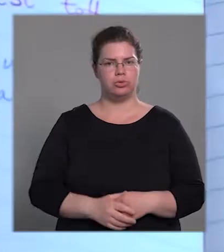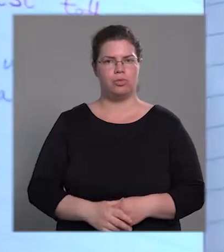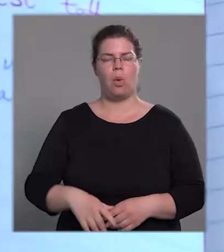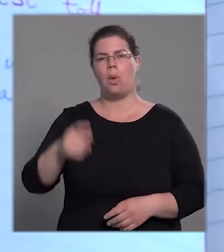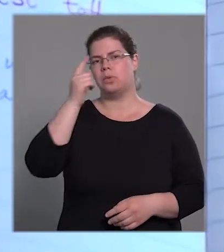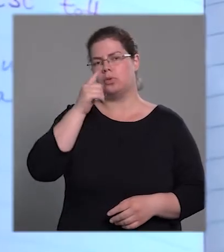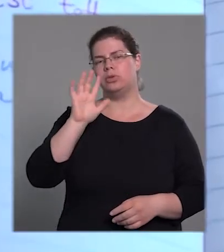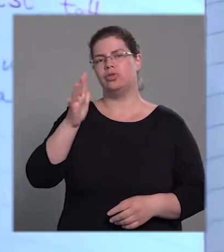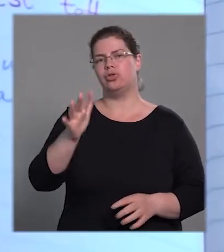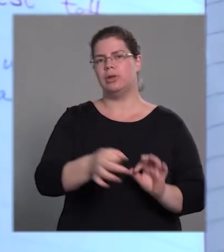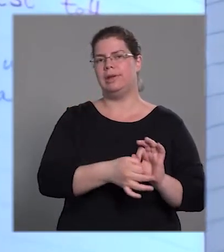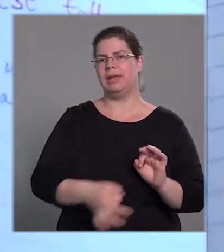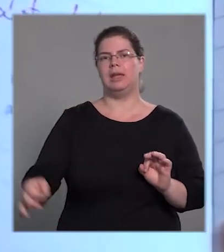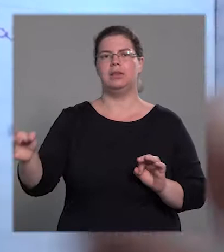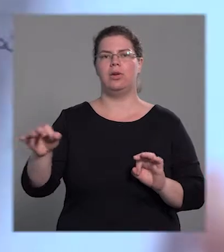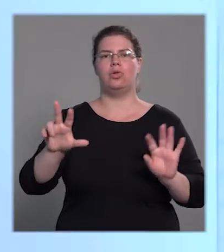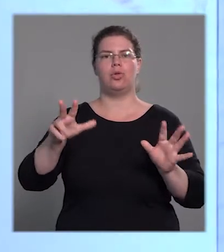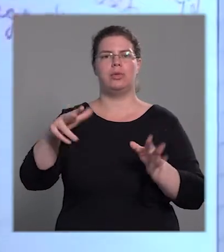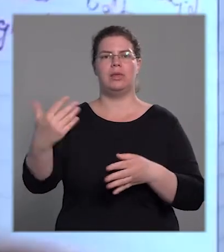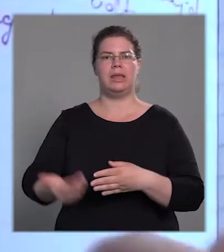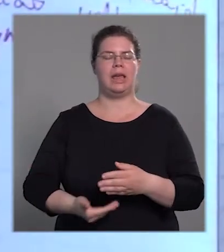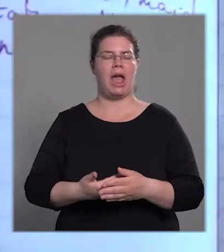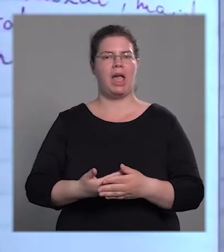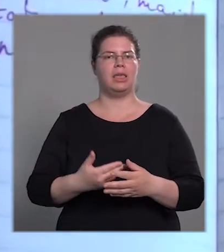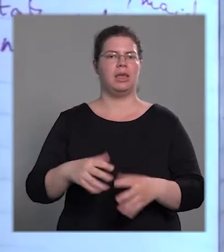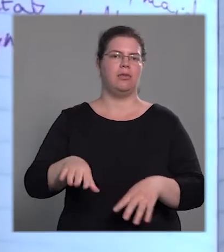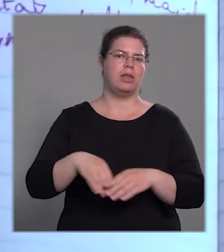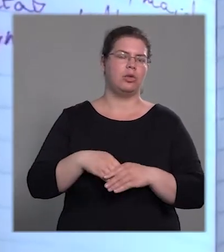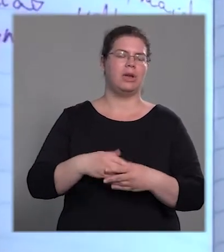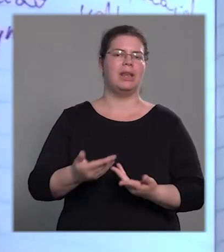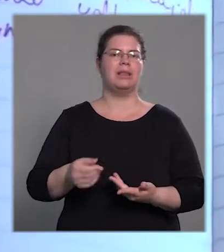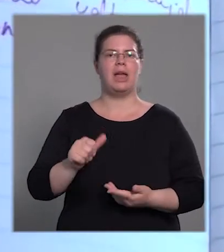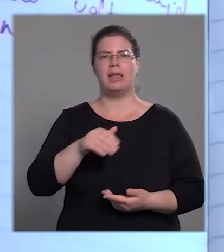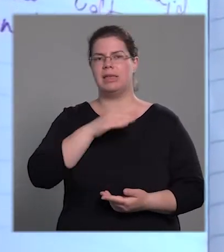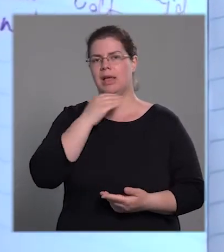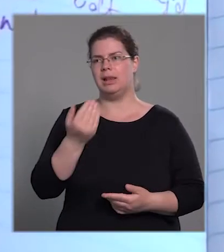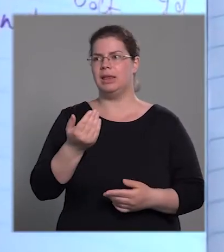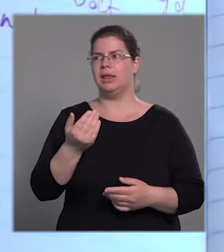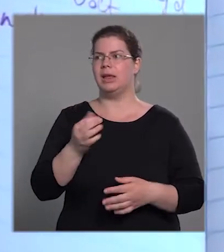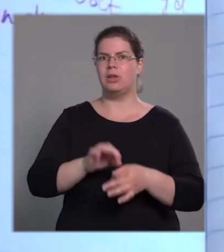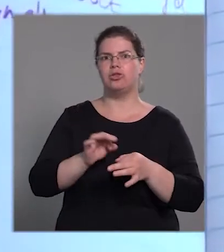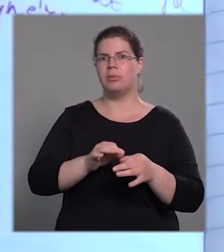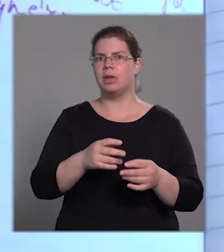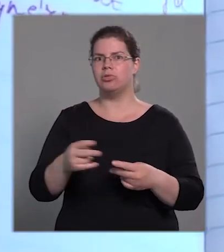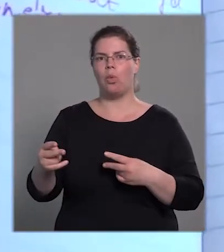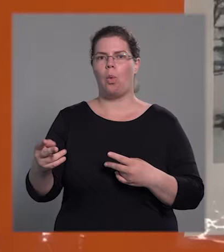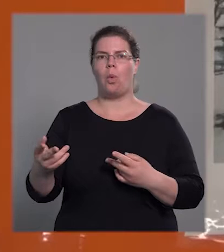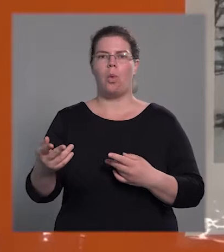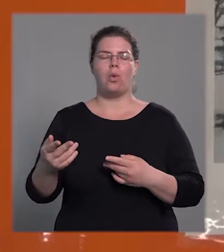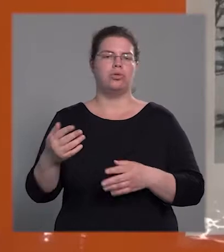június 5-től 8-áig vettünk részt egy elég eseménydús